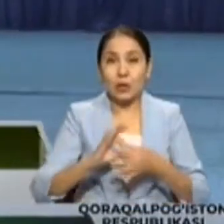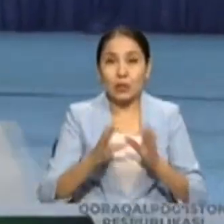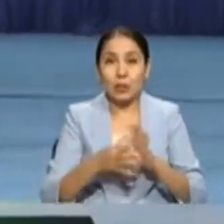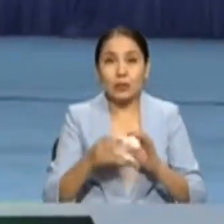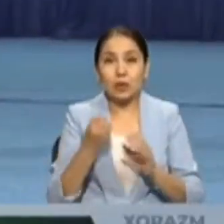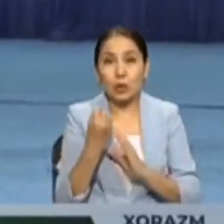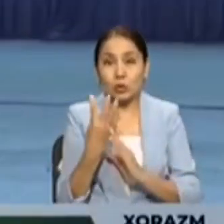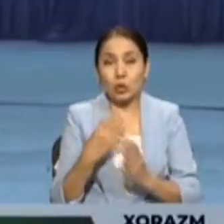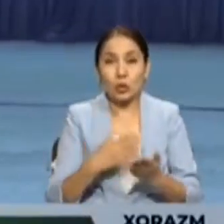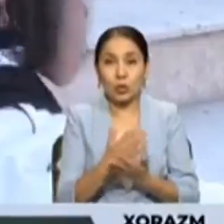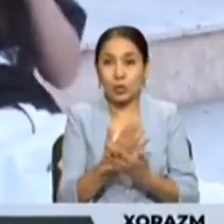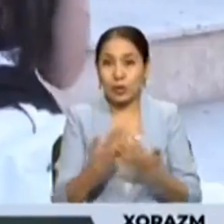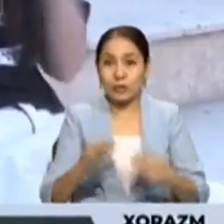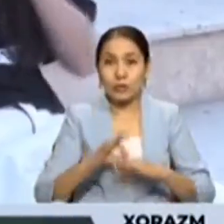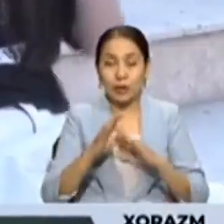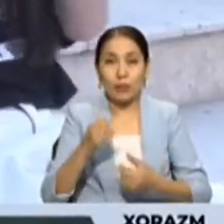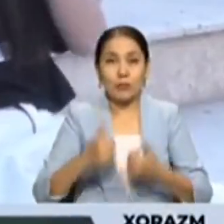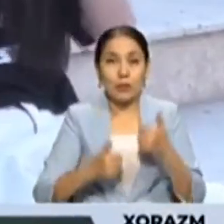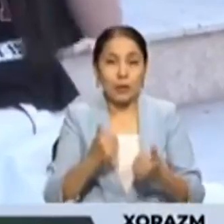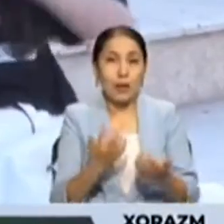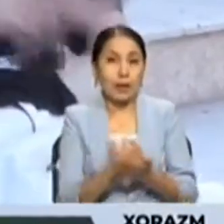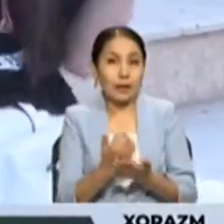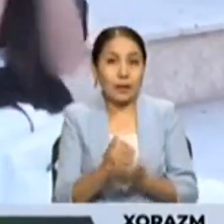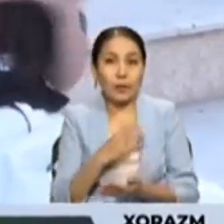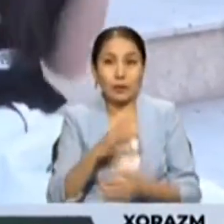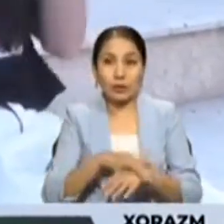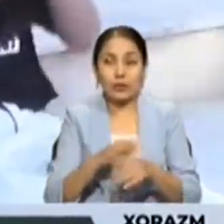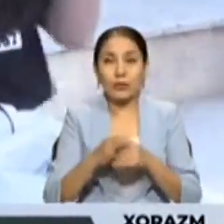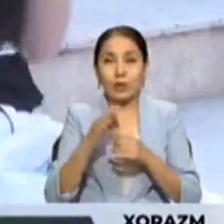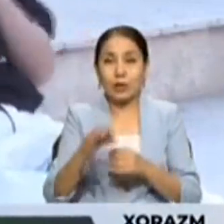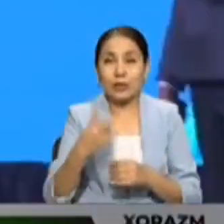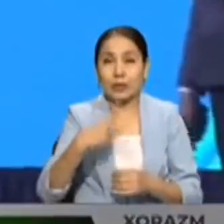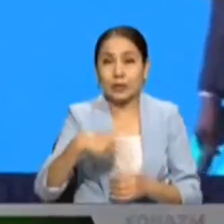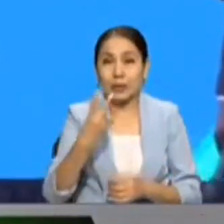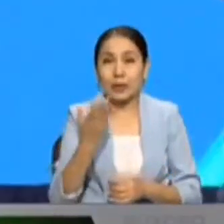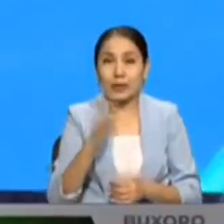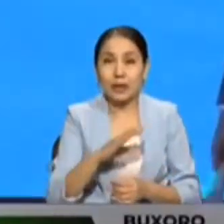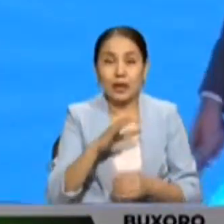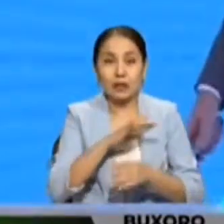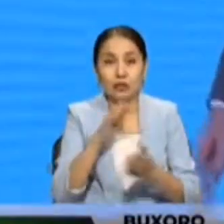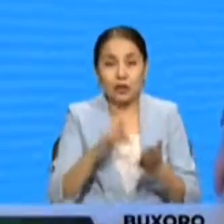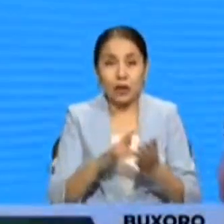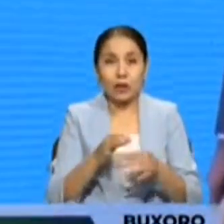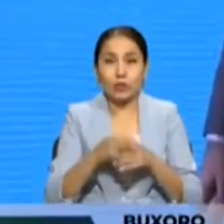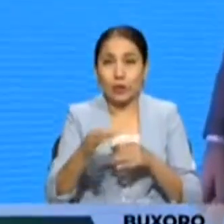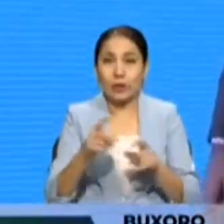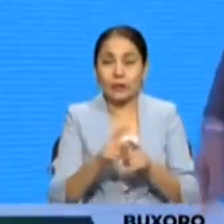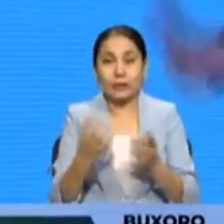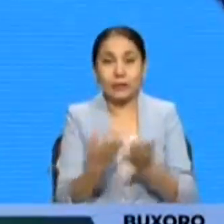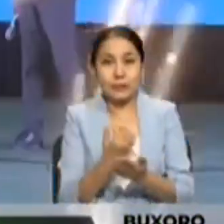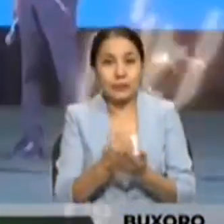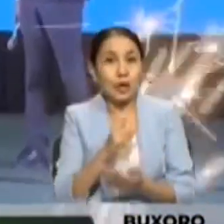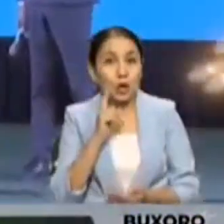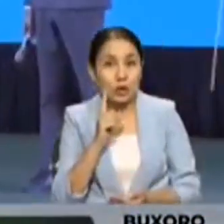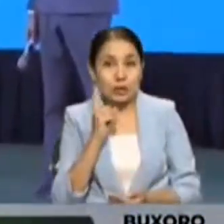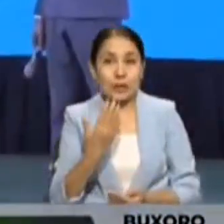doirasida 14 yo'nalish bo'yicha o'tkazilgan musobaqalar aniqlab berdi. Toshkent viloyatining 22 ta shahar va tumanlari ichida g'olibligini qo'lga kiritgan